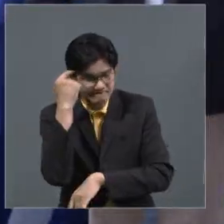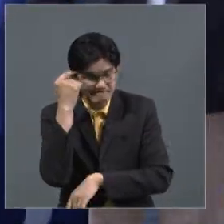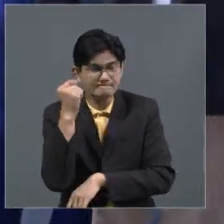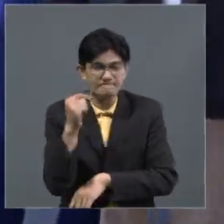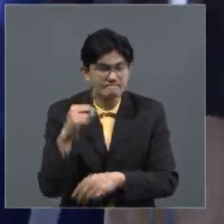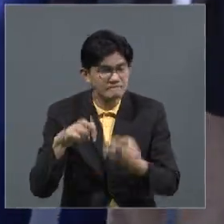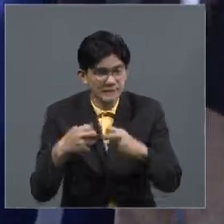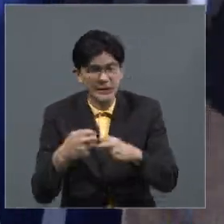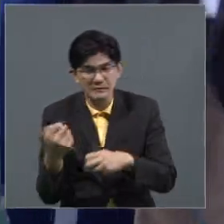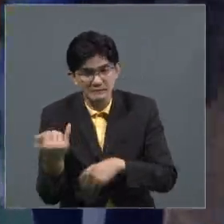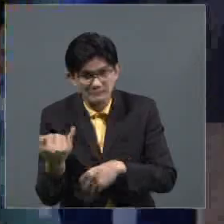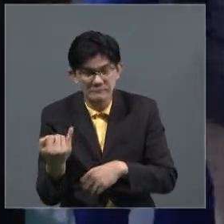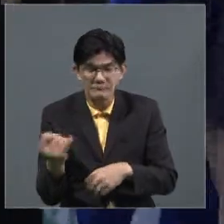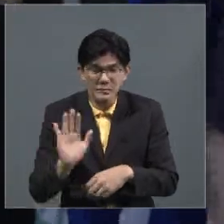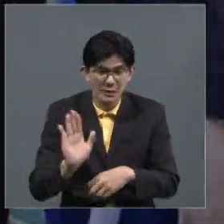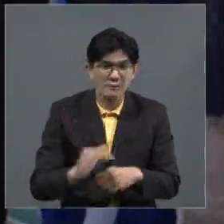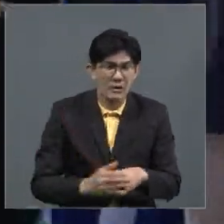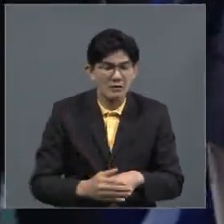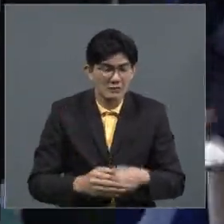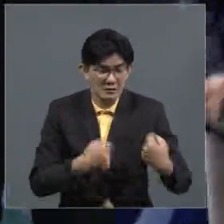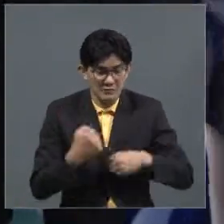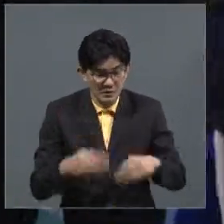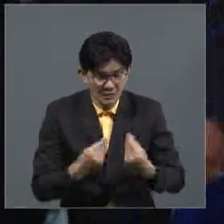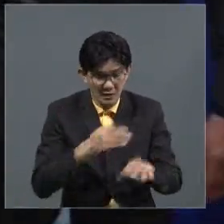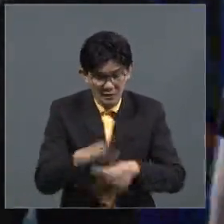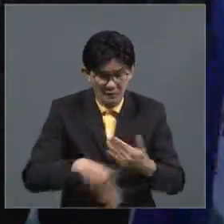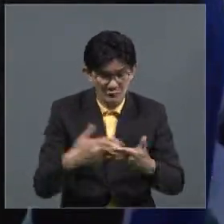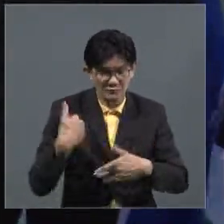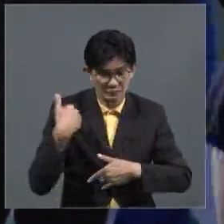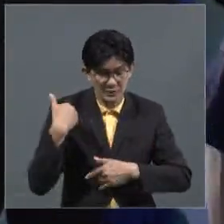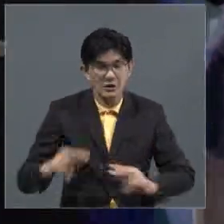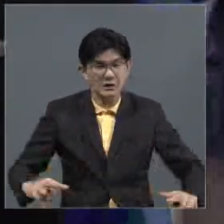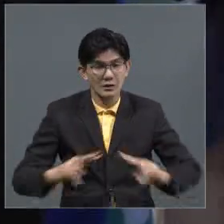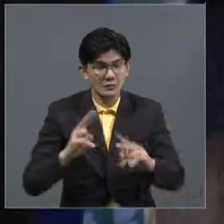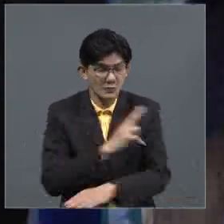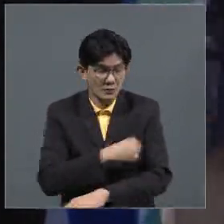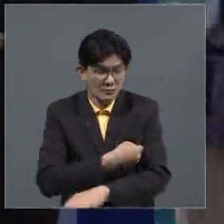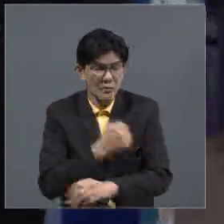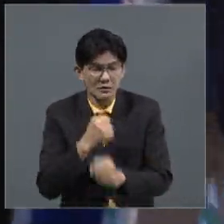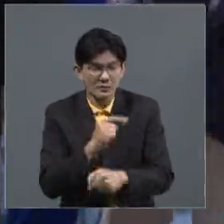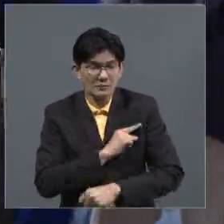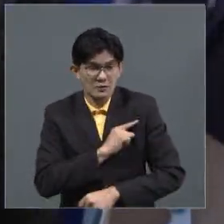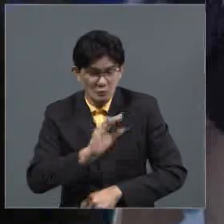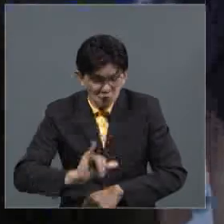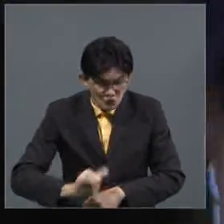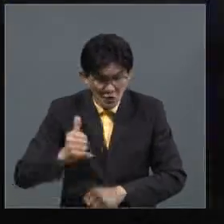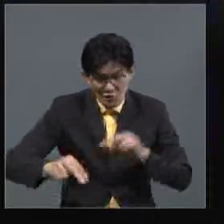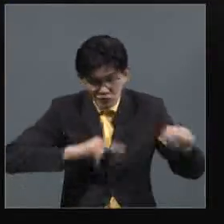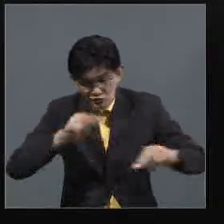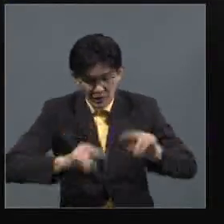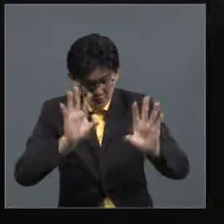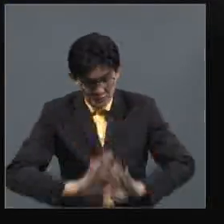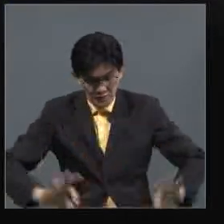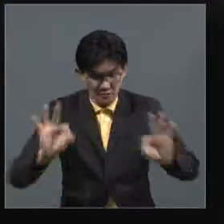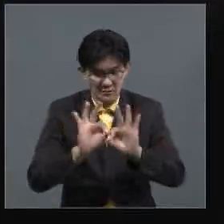ซึ่งตนก็พร้อมเป็นกำลังใจให้กับทุกภาคส่วนส่วนกระทรวงสาธารณสุขที่ทำหน้าที่บำบัดฟื้นฟูดูแลเน้นย้ำว่าต้อง